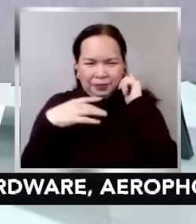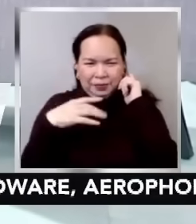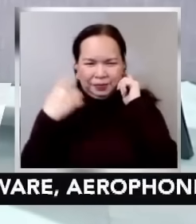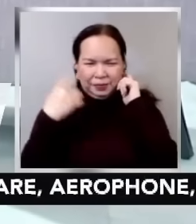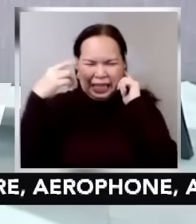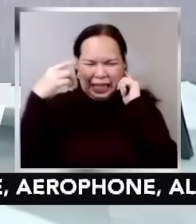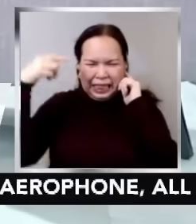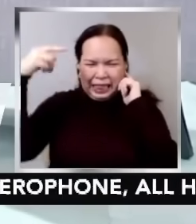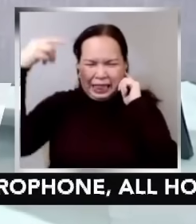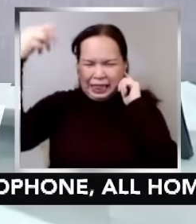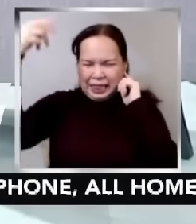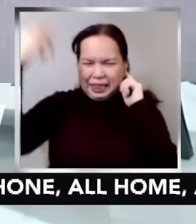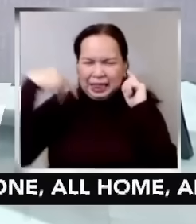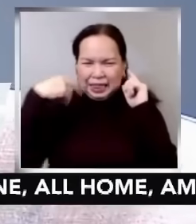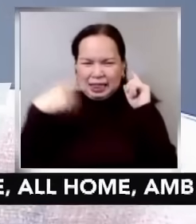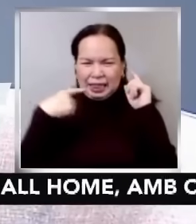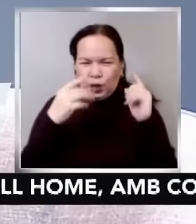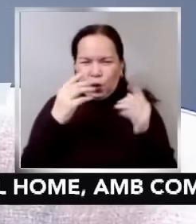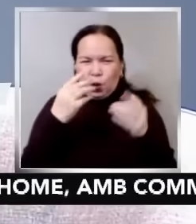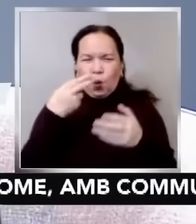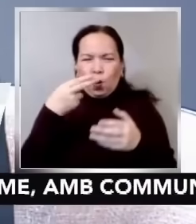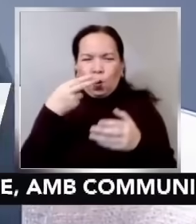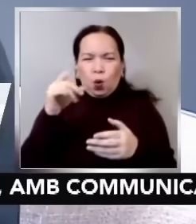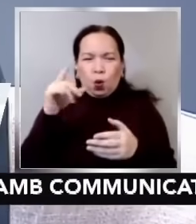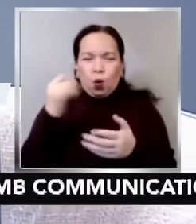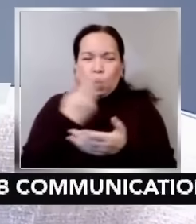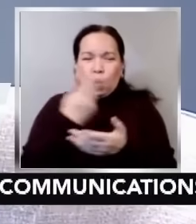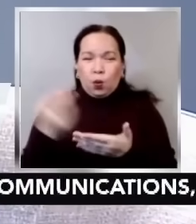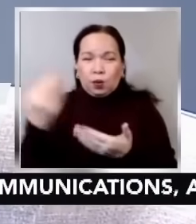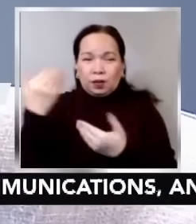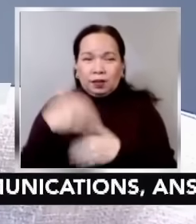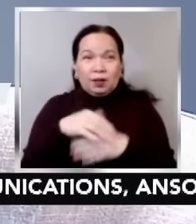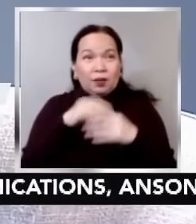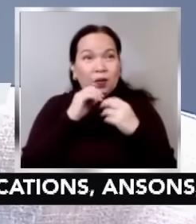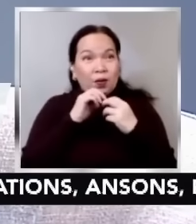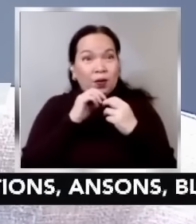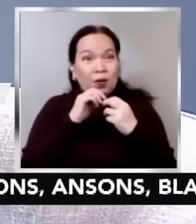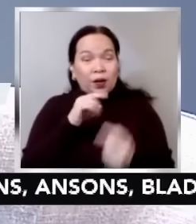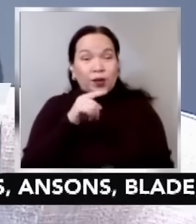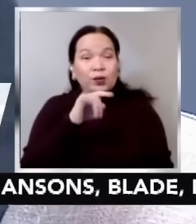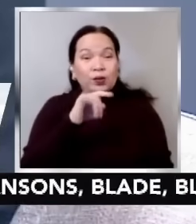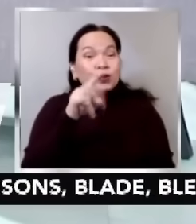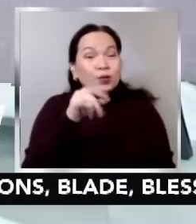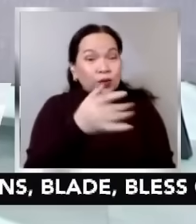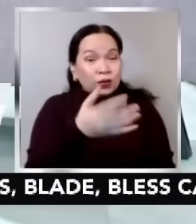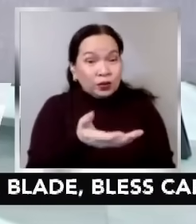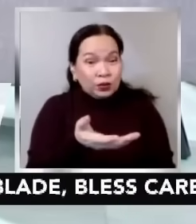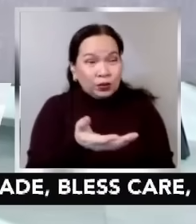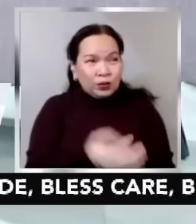Pag yan, di namin narinig mamaya, ha? Sige lang ako, Julie. Kilala kita. Kaya mo yan.